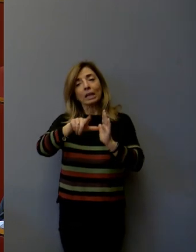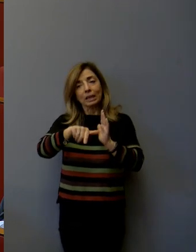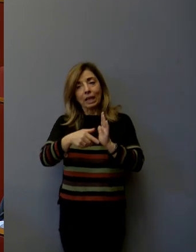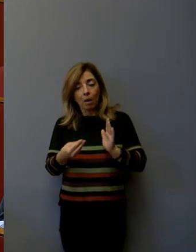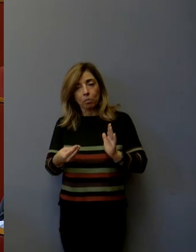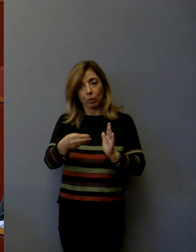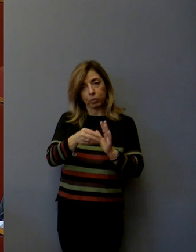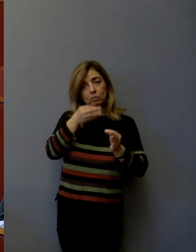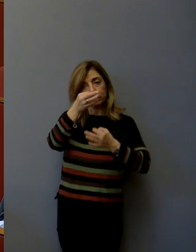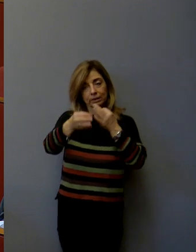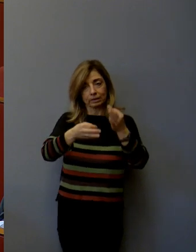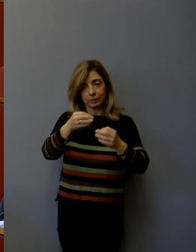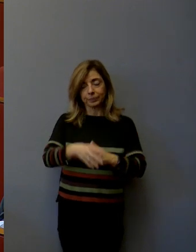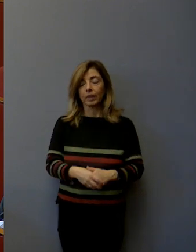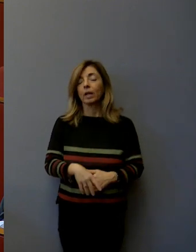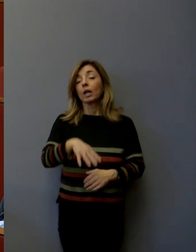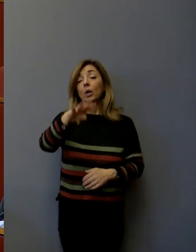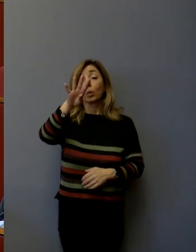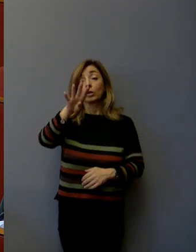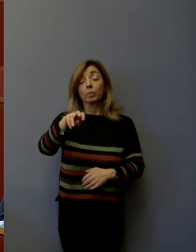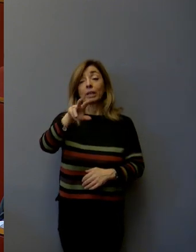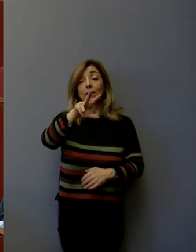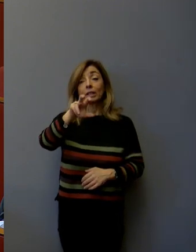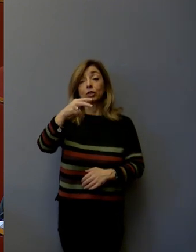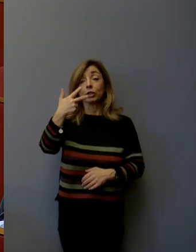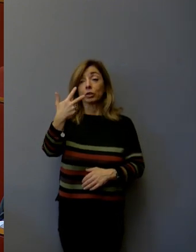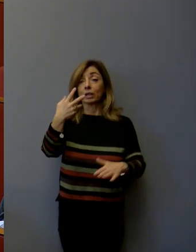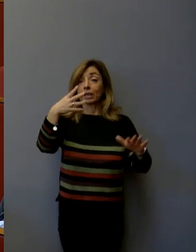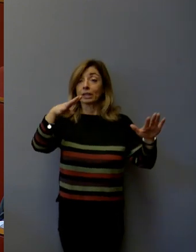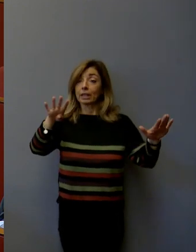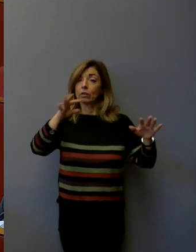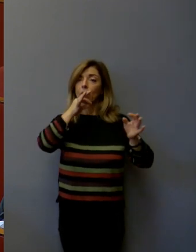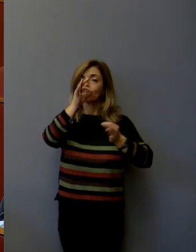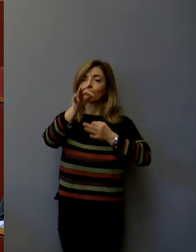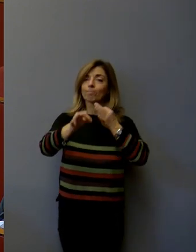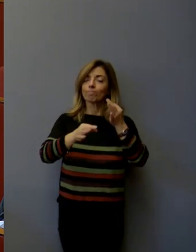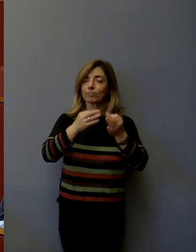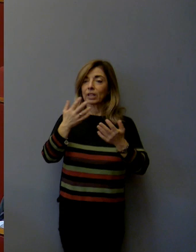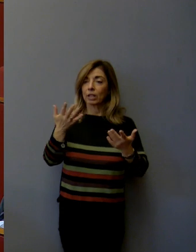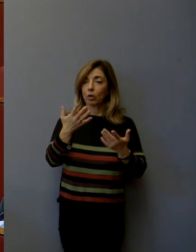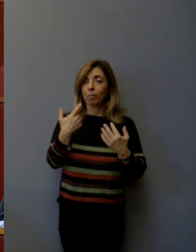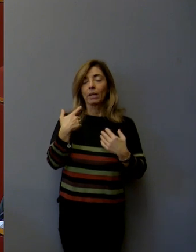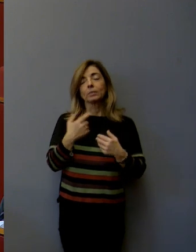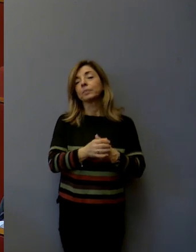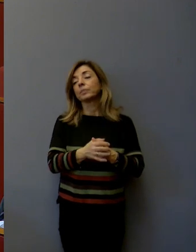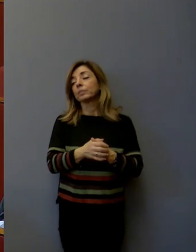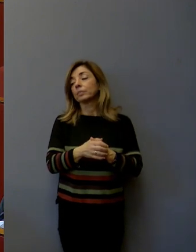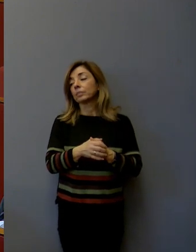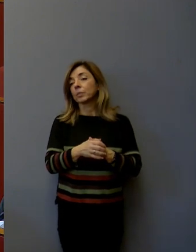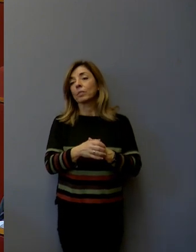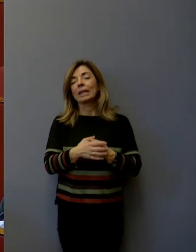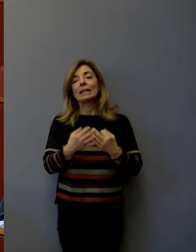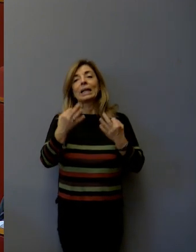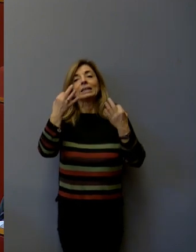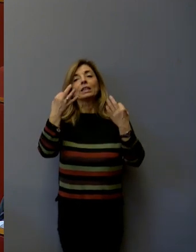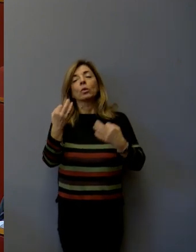4339 parla di sicurezza dal punto di vista idrogeologico